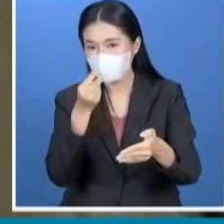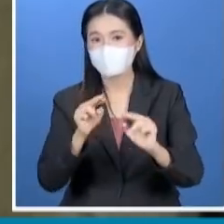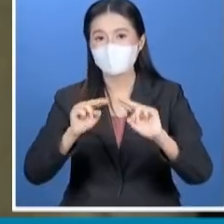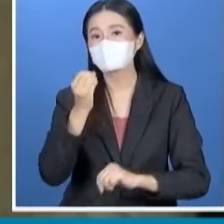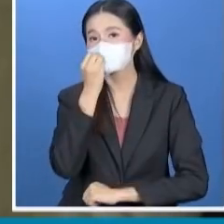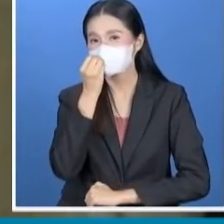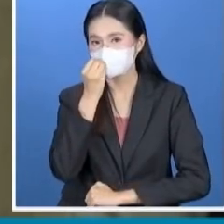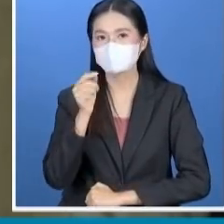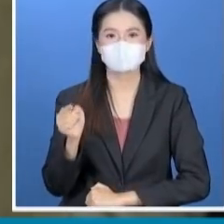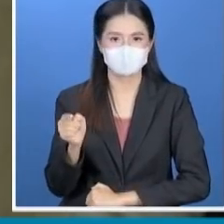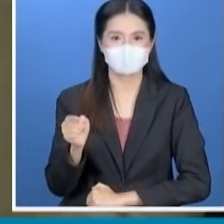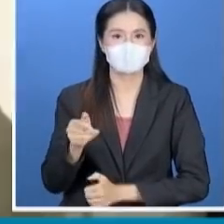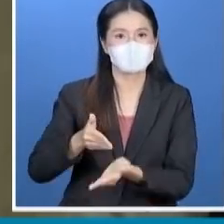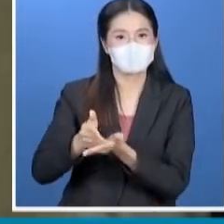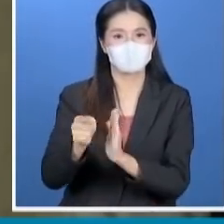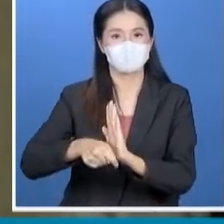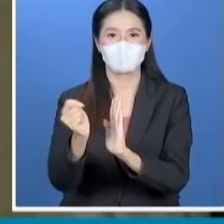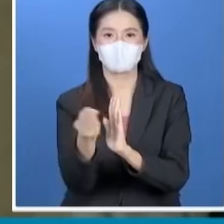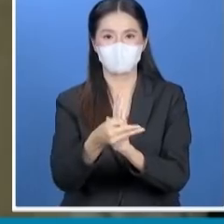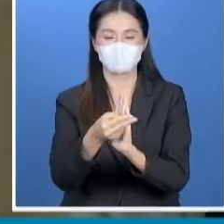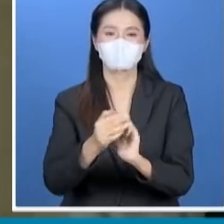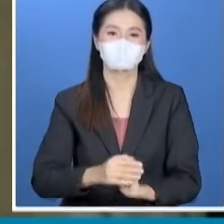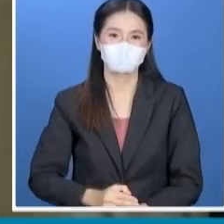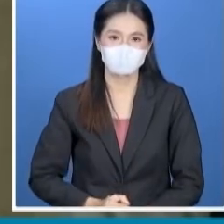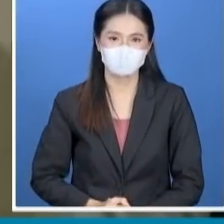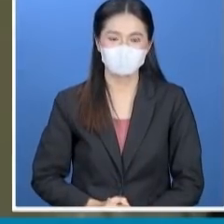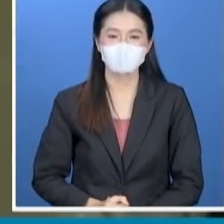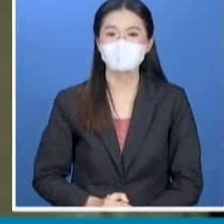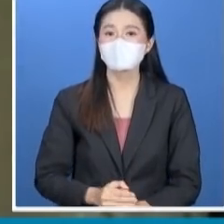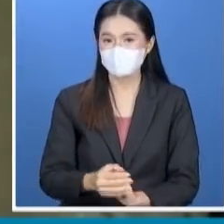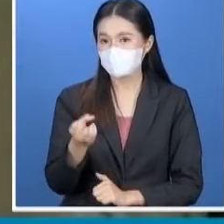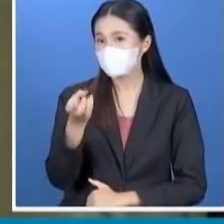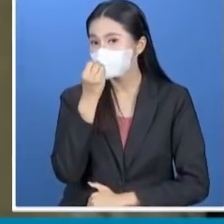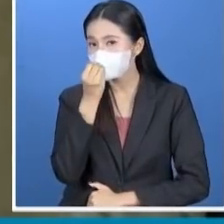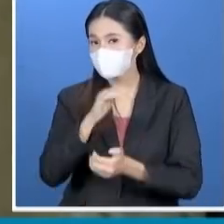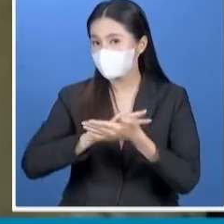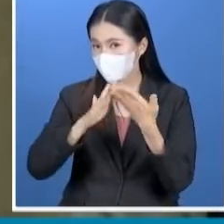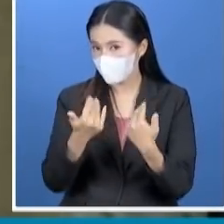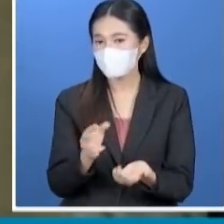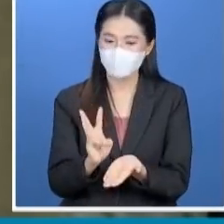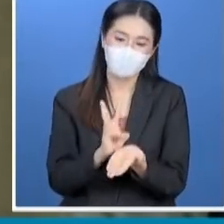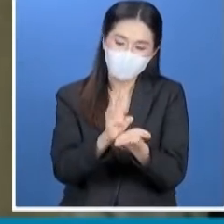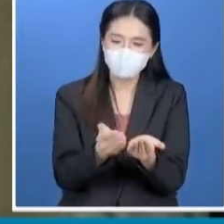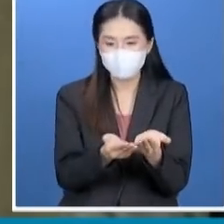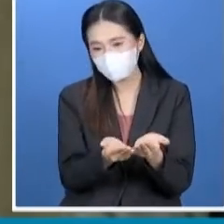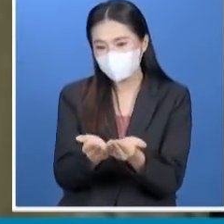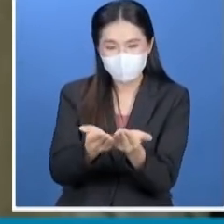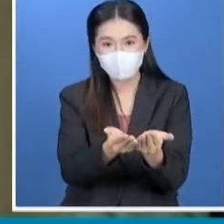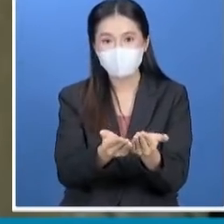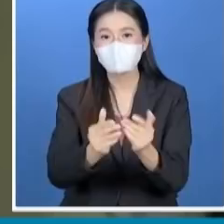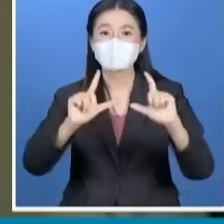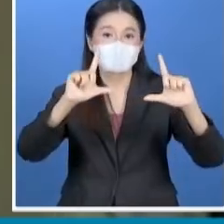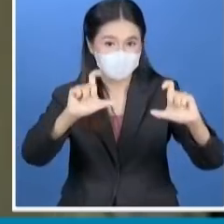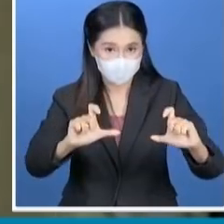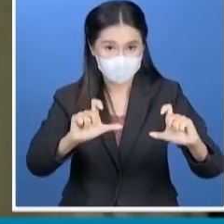านอาหารแห่งหนึ่งในเขตจังหวัดปทุมธานีหลังจากรับประทานอาหารเสร็จได้นั่งเรือชมวิวและไปถ่